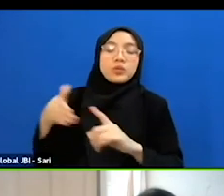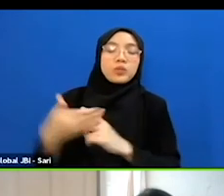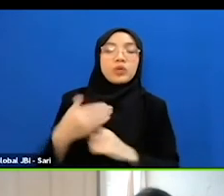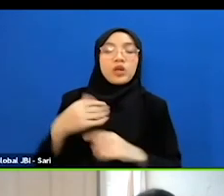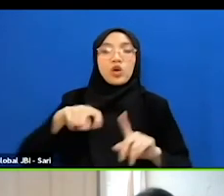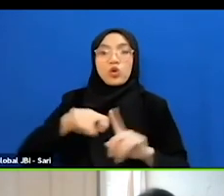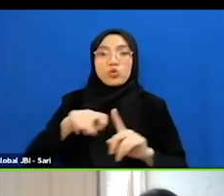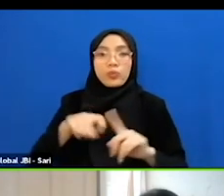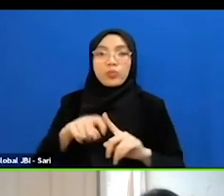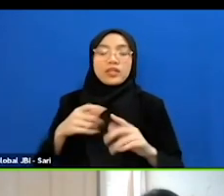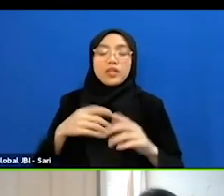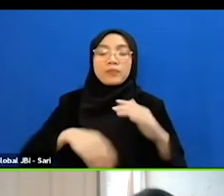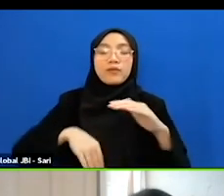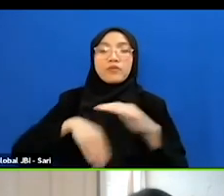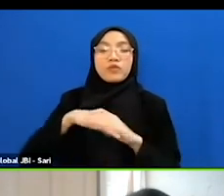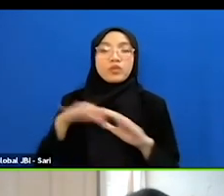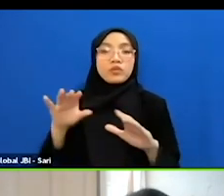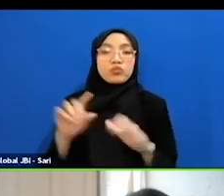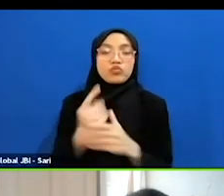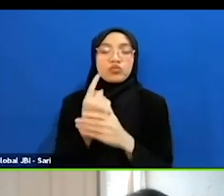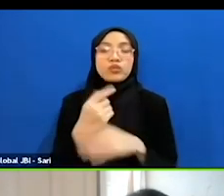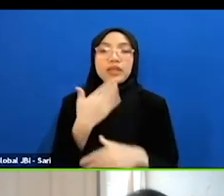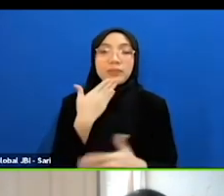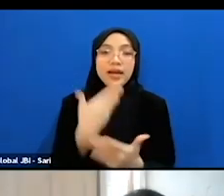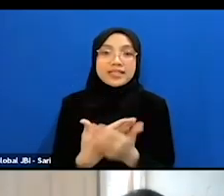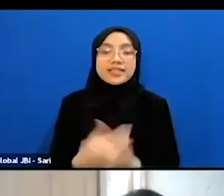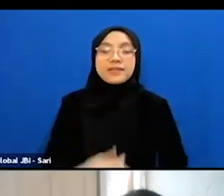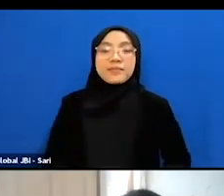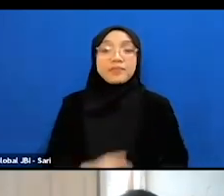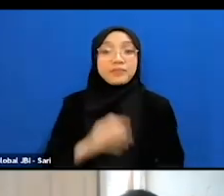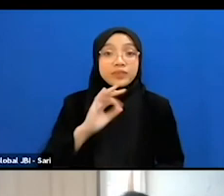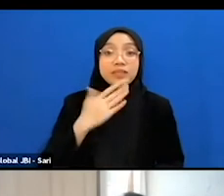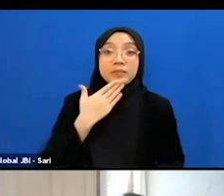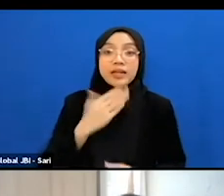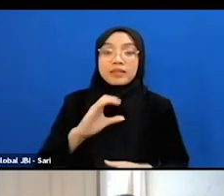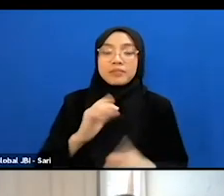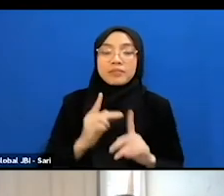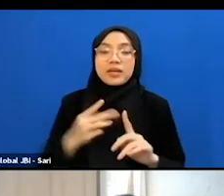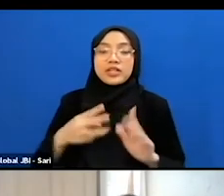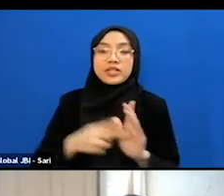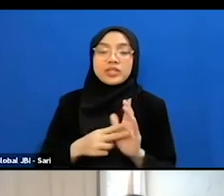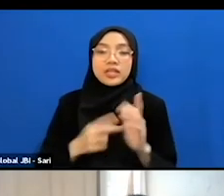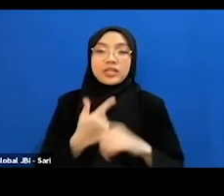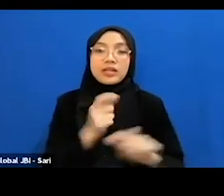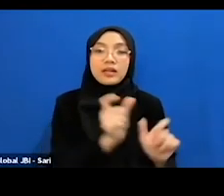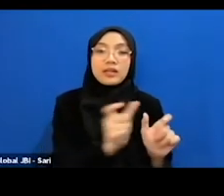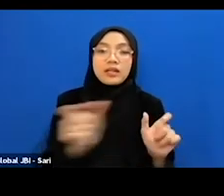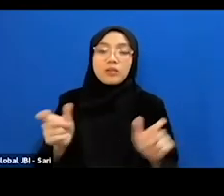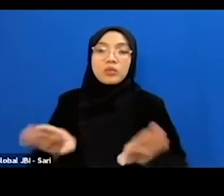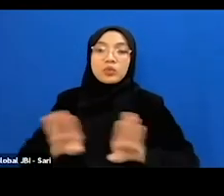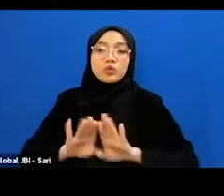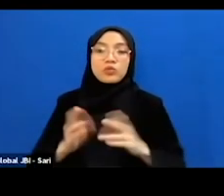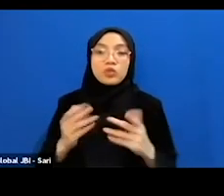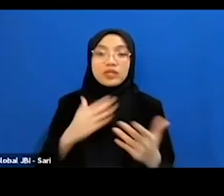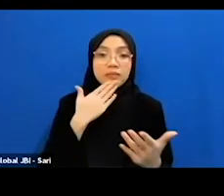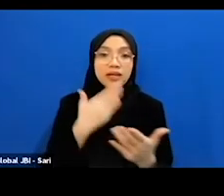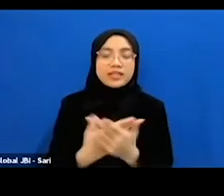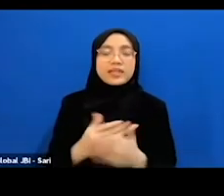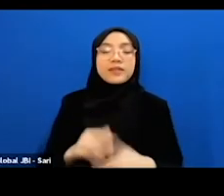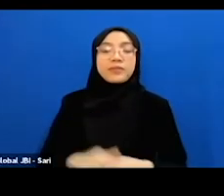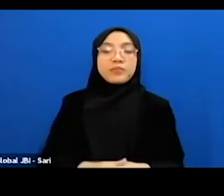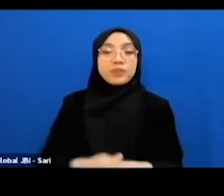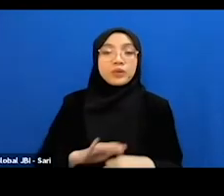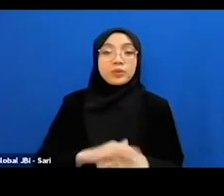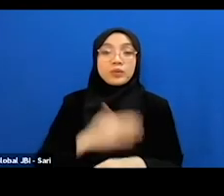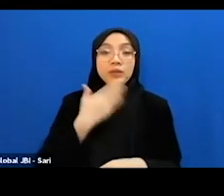konsumennya lebih betul terima kasih terima kasih banyak Mbak Jeni atas positifnya dan akhir kata juga terima kasih